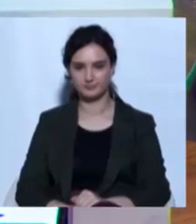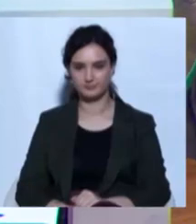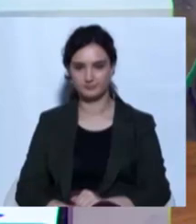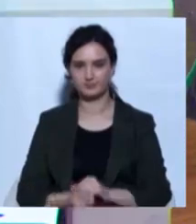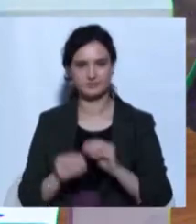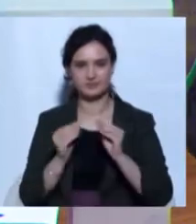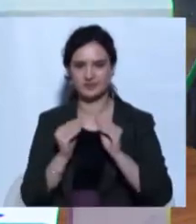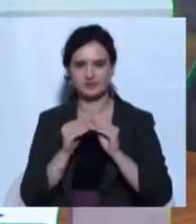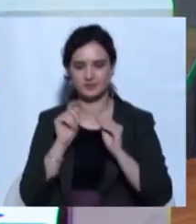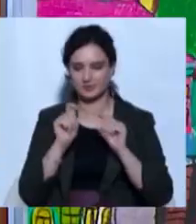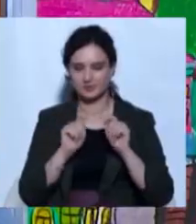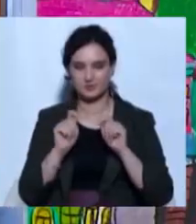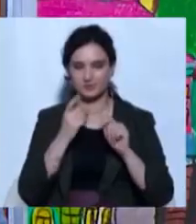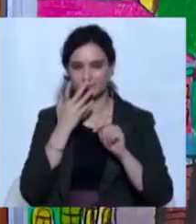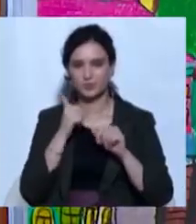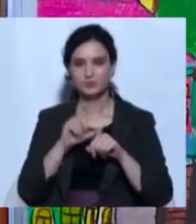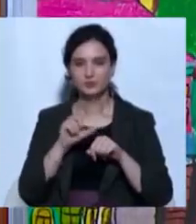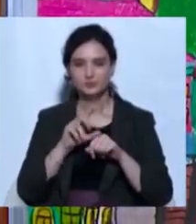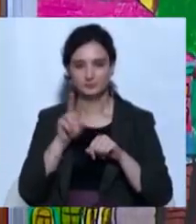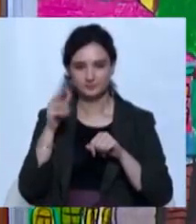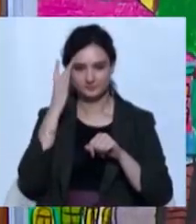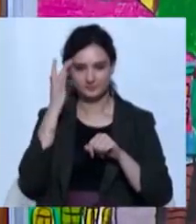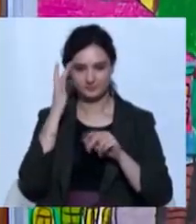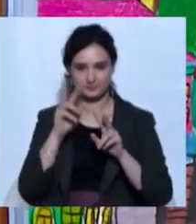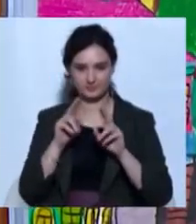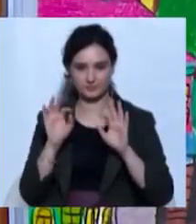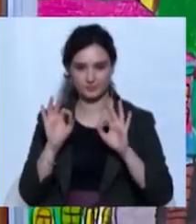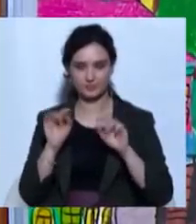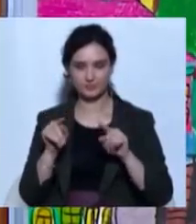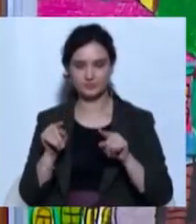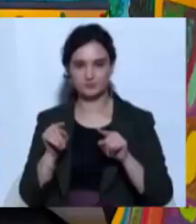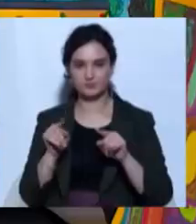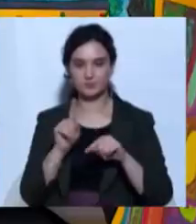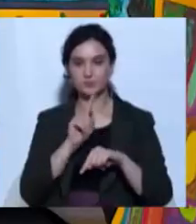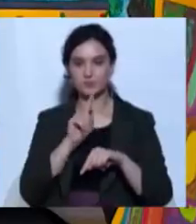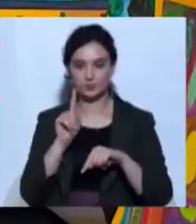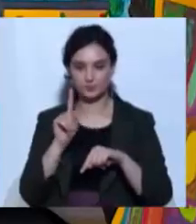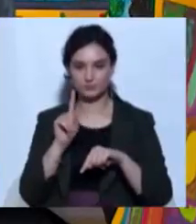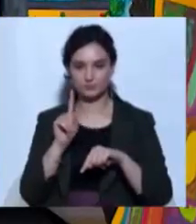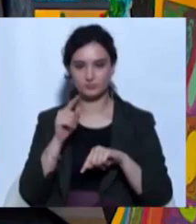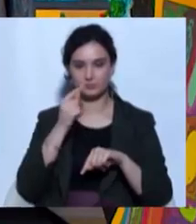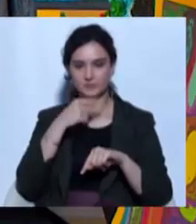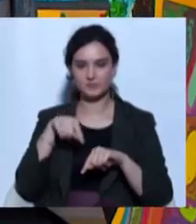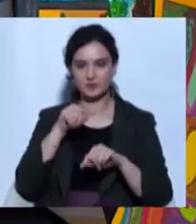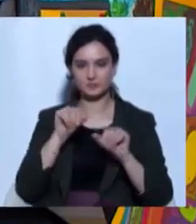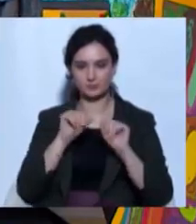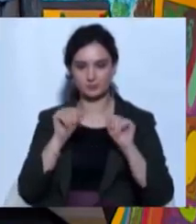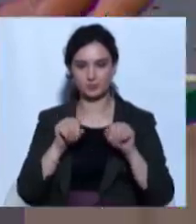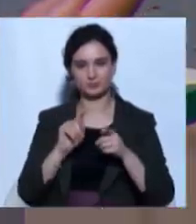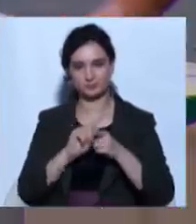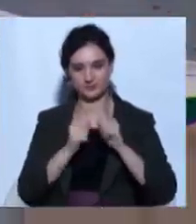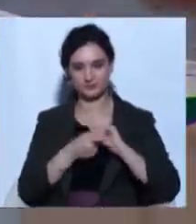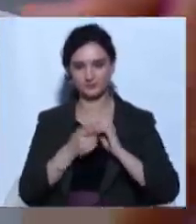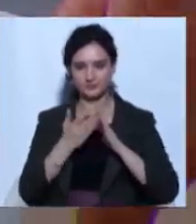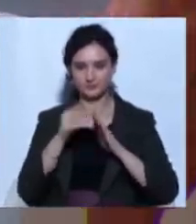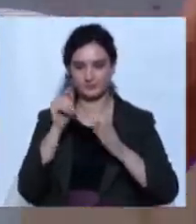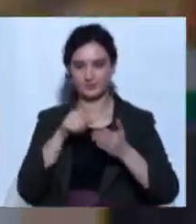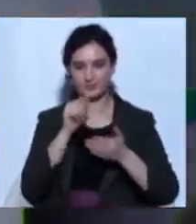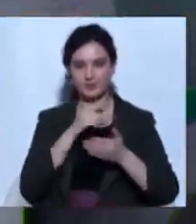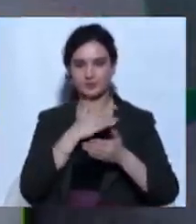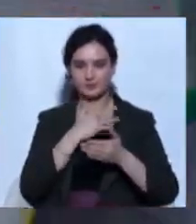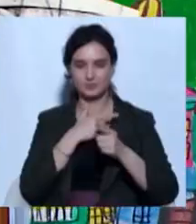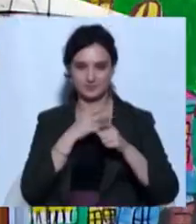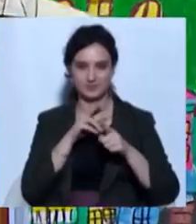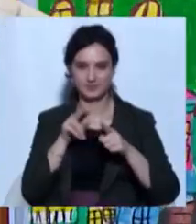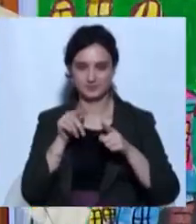იგივე პრინციპია, როგორც ჭიქით გავაკეთეთ ზუსტად. მრგვალი ფორმის, მაგივრად გვაქვს ხაზები. აი